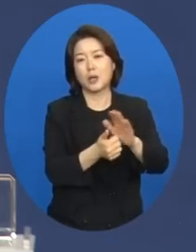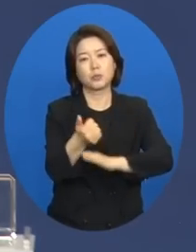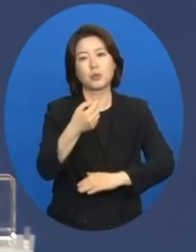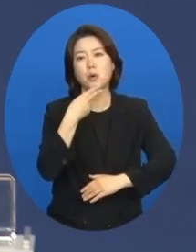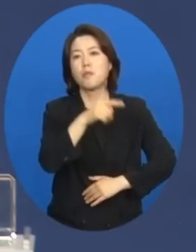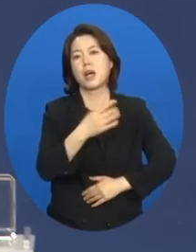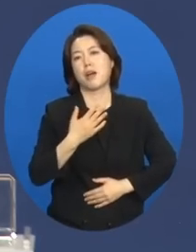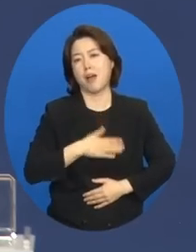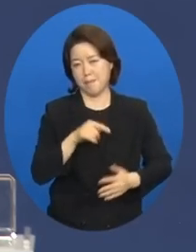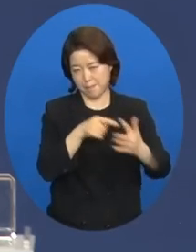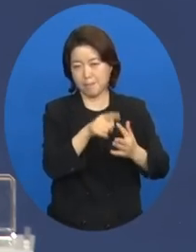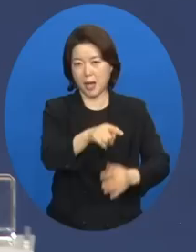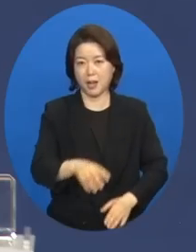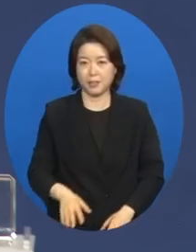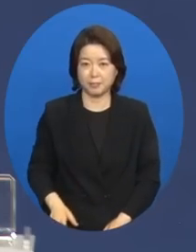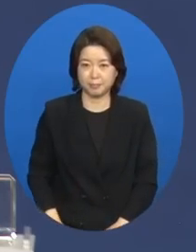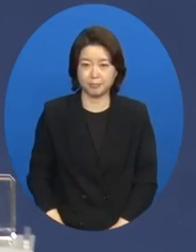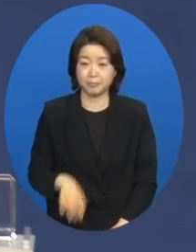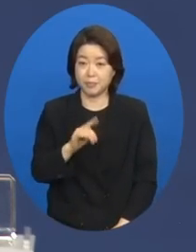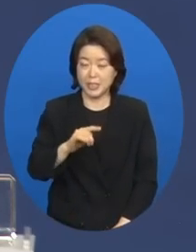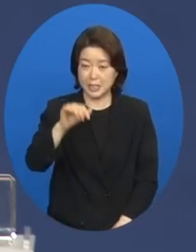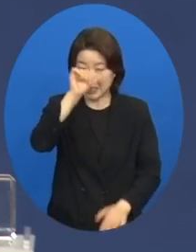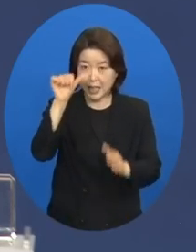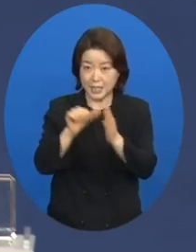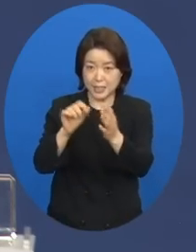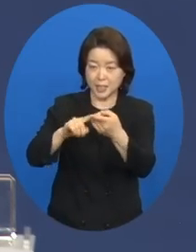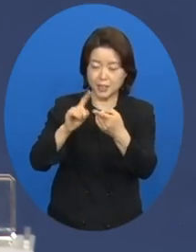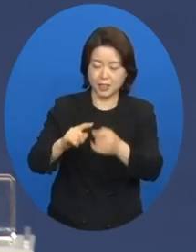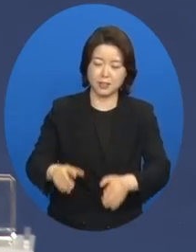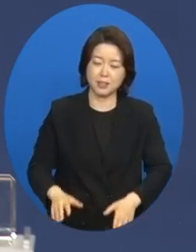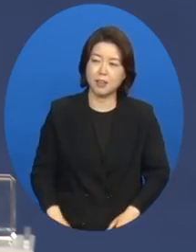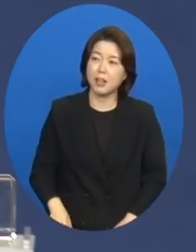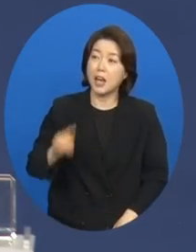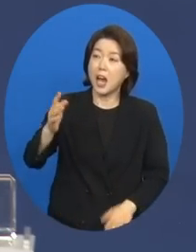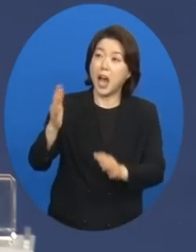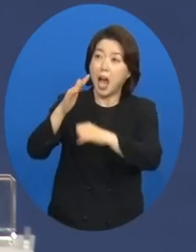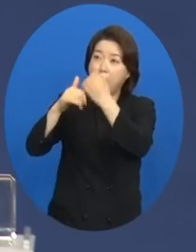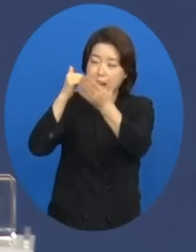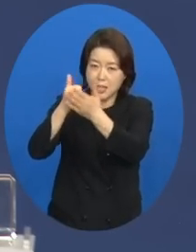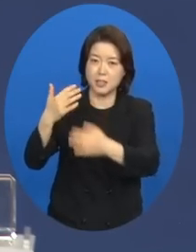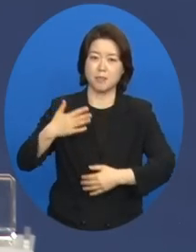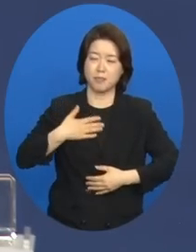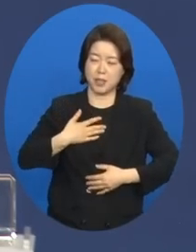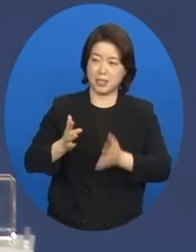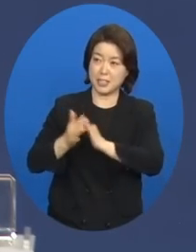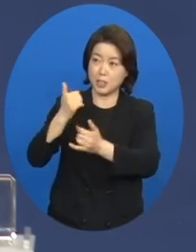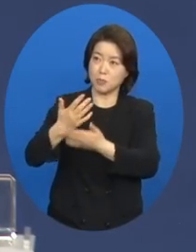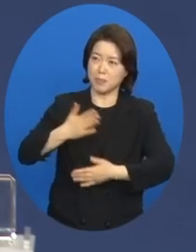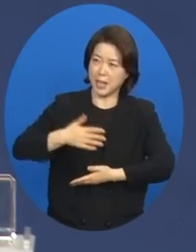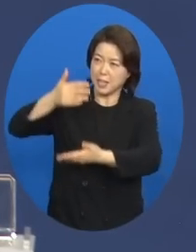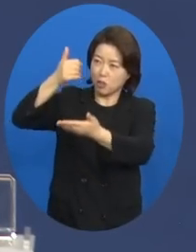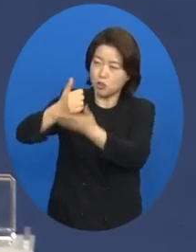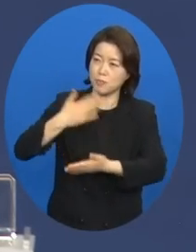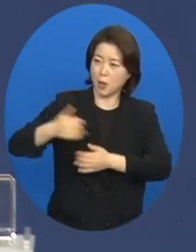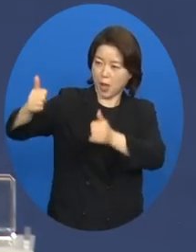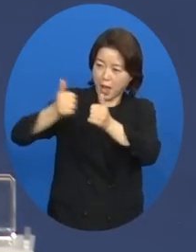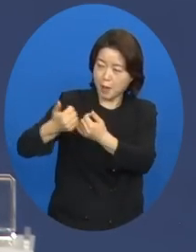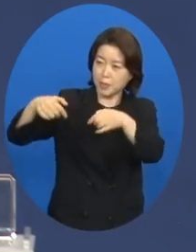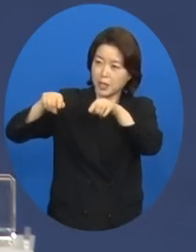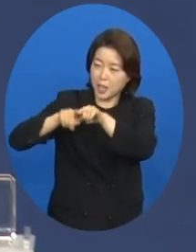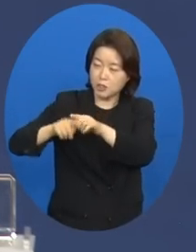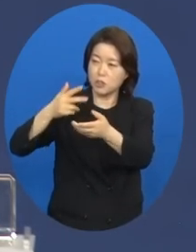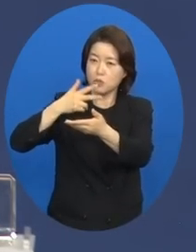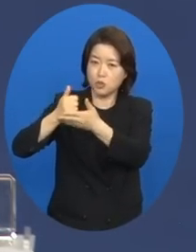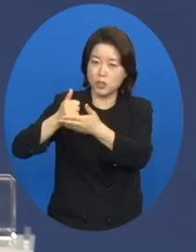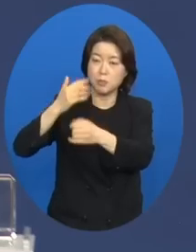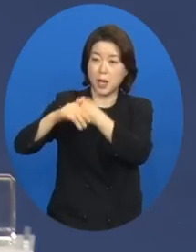참 믿음을 가지고 살아계신 하나님을 아버지라고 부르고 그 예수님을 나의 주 나와 함께 하시는 그런 주님으로